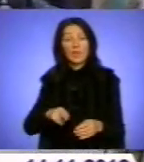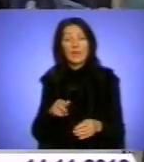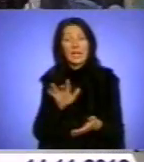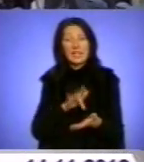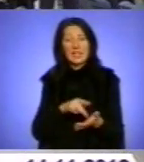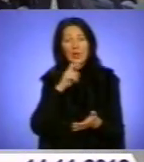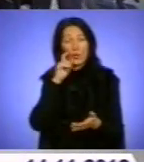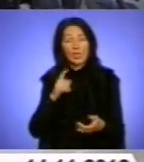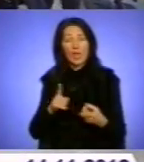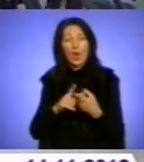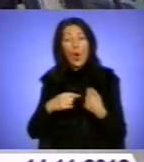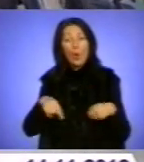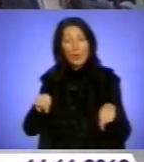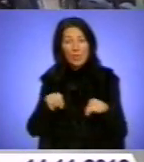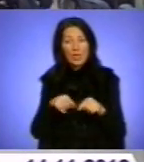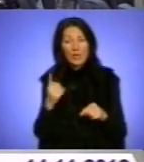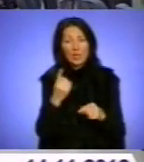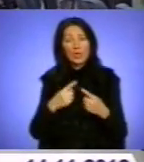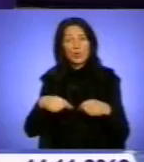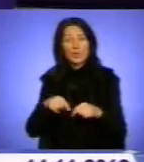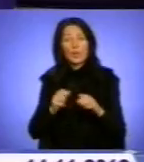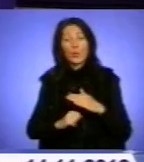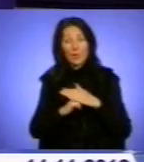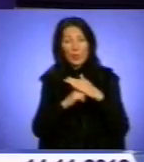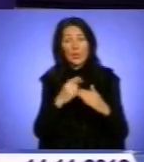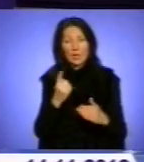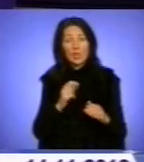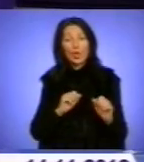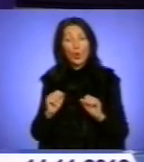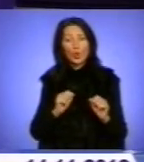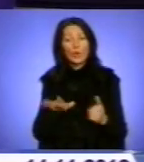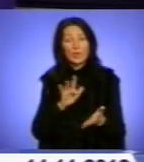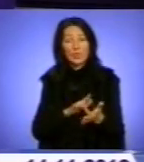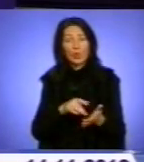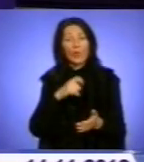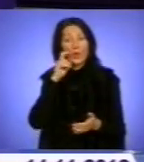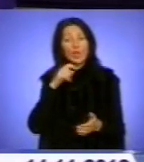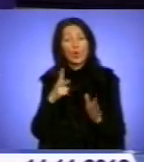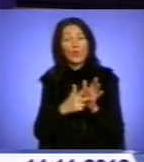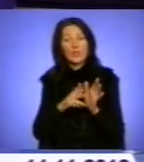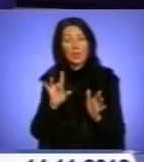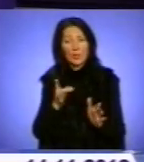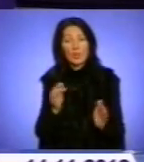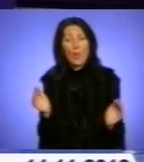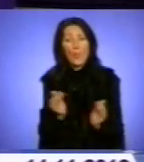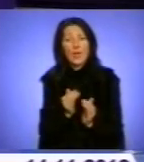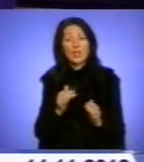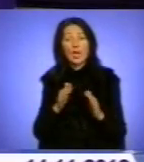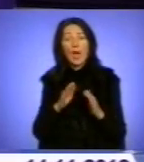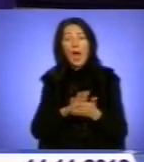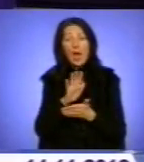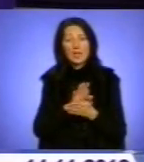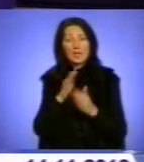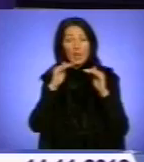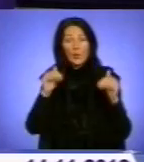національну систему на базі урядового контактного центру. У Україні у 8 разів менше газетних кіосків, ніж у Польщі, і